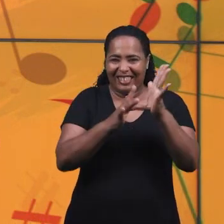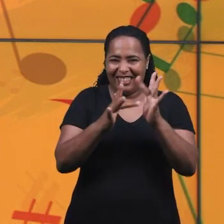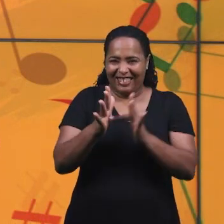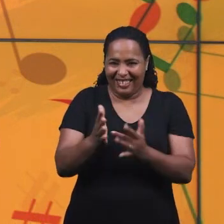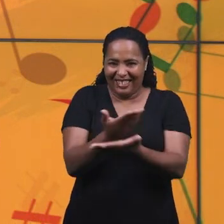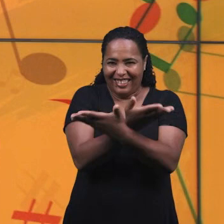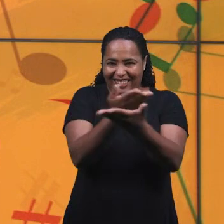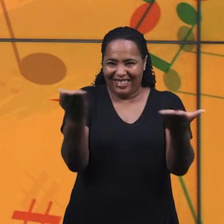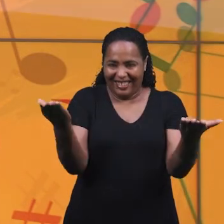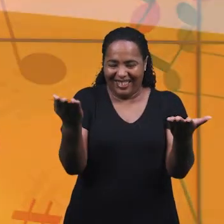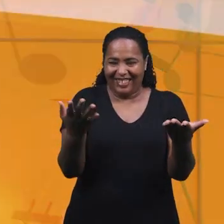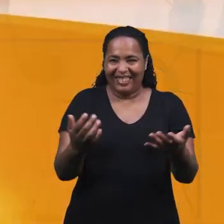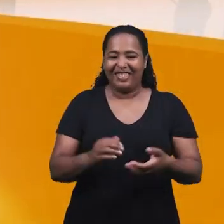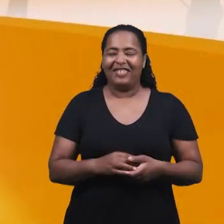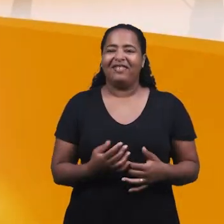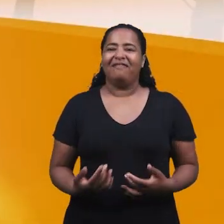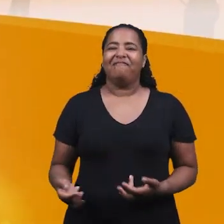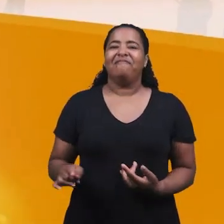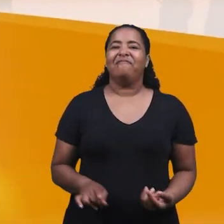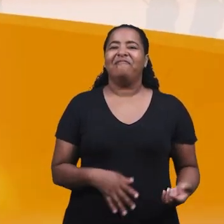Seigneur Jésus à tous.